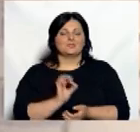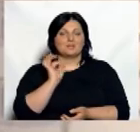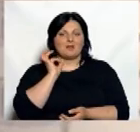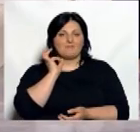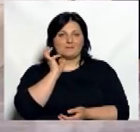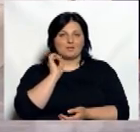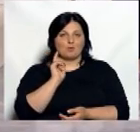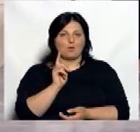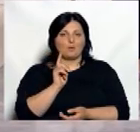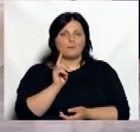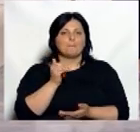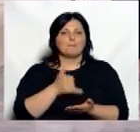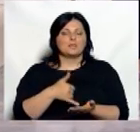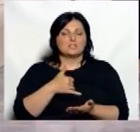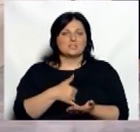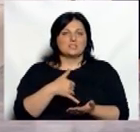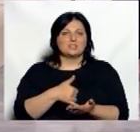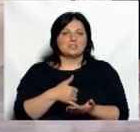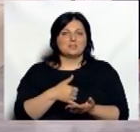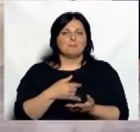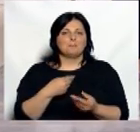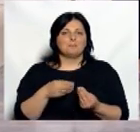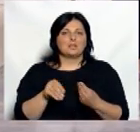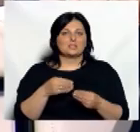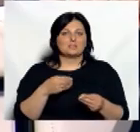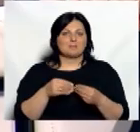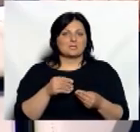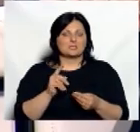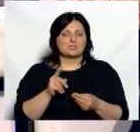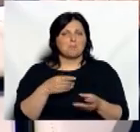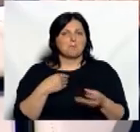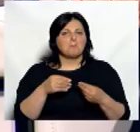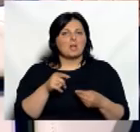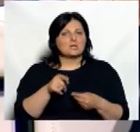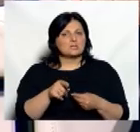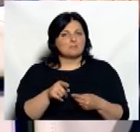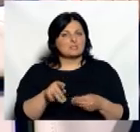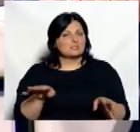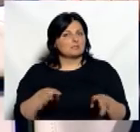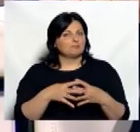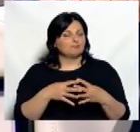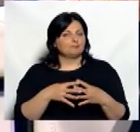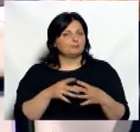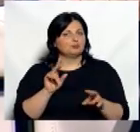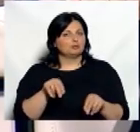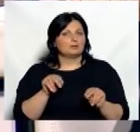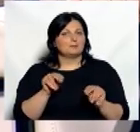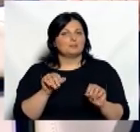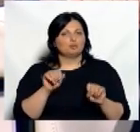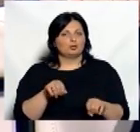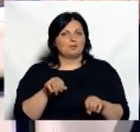გვინო? ბენზინი? ანუ იმ პლასტმასით ერთნაირი წარმატებით შეიძლება გვინო